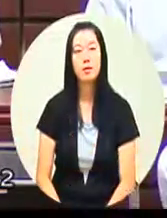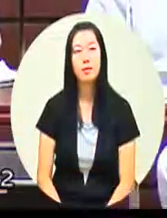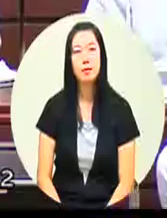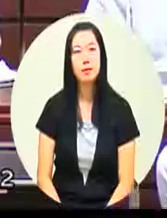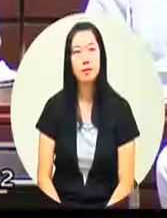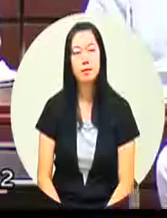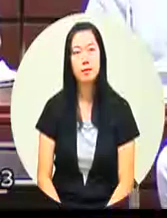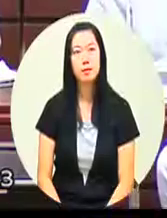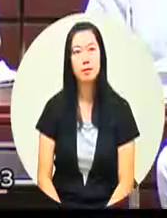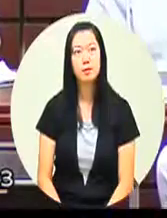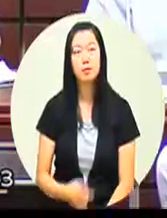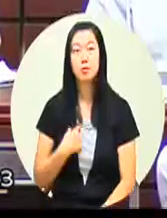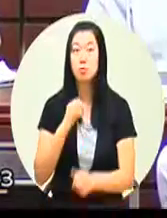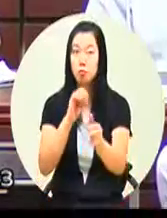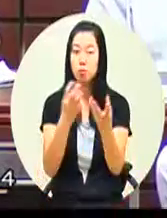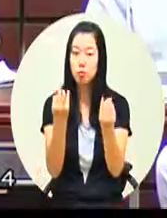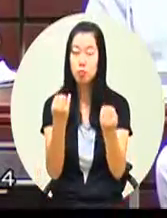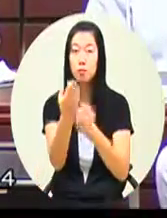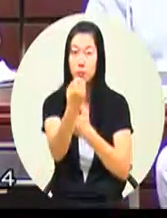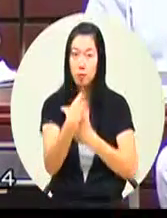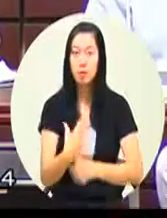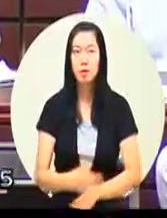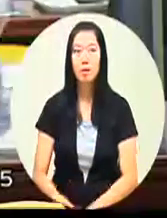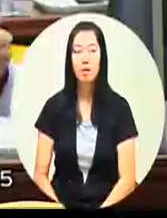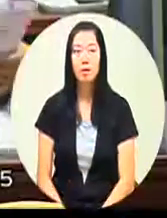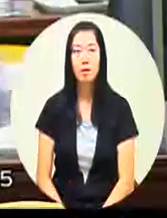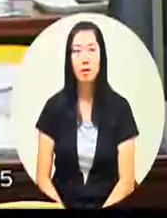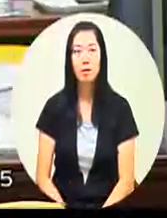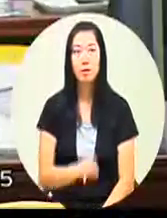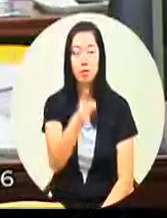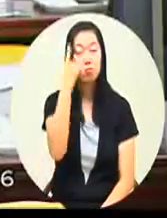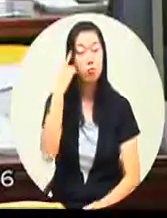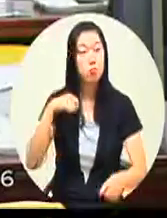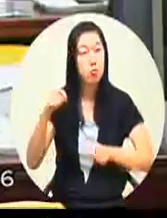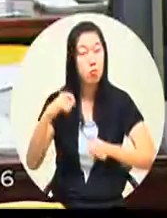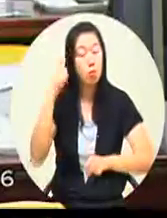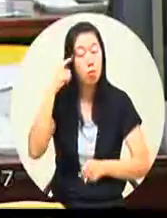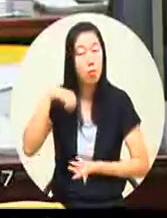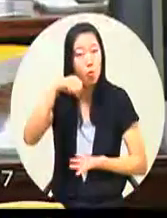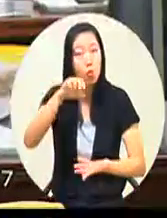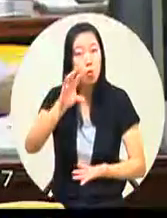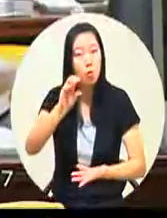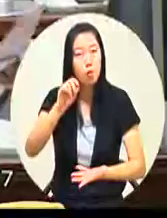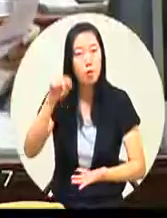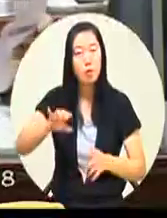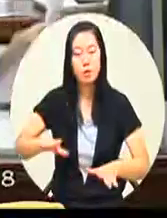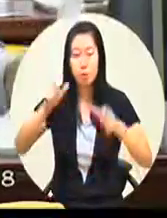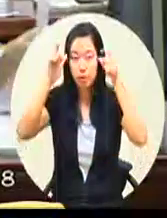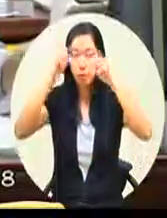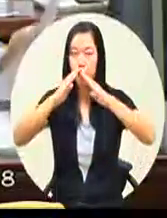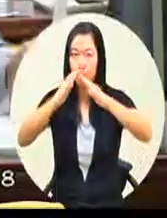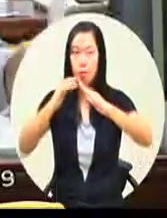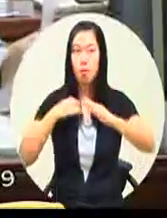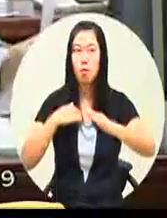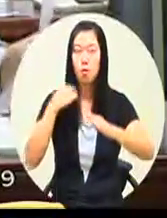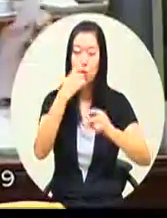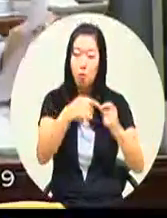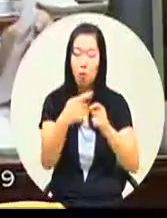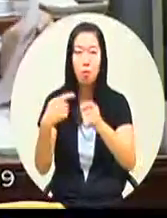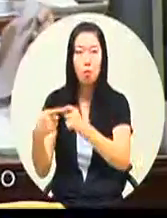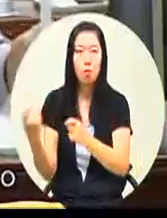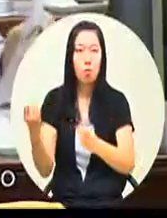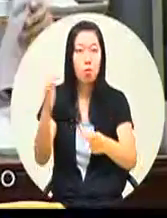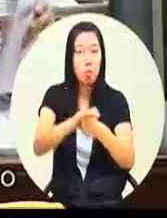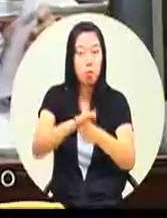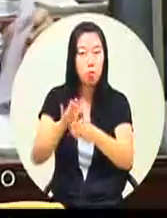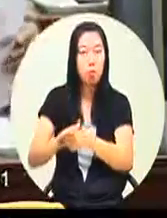局长，你要搞这些数据好不好？你给我一个资料，你的计划，我到底高雄市我要每年要补多少的所谓